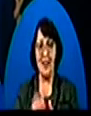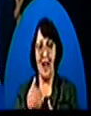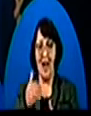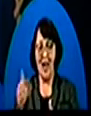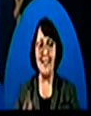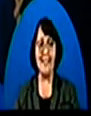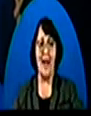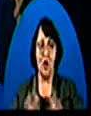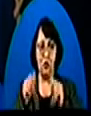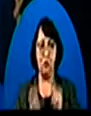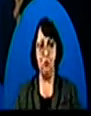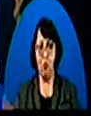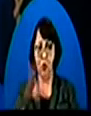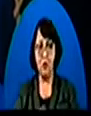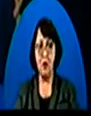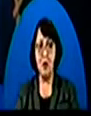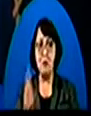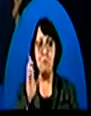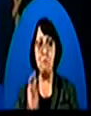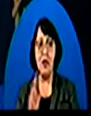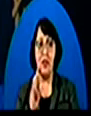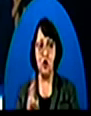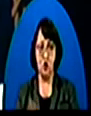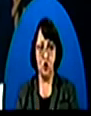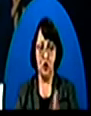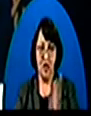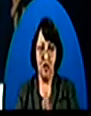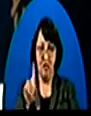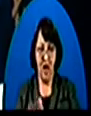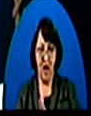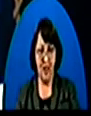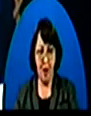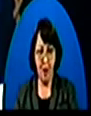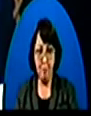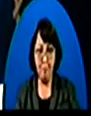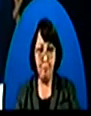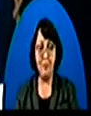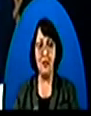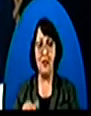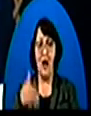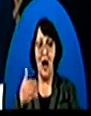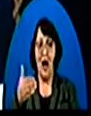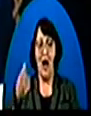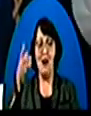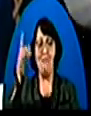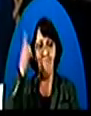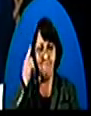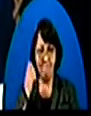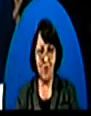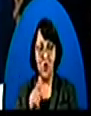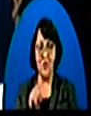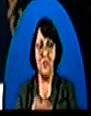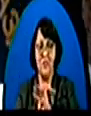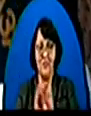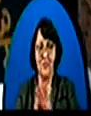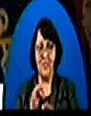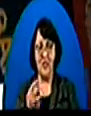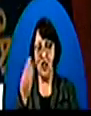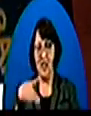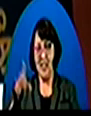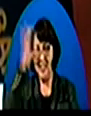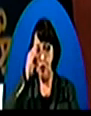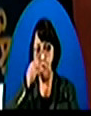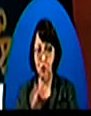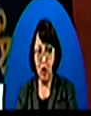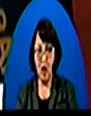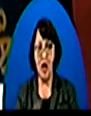бид нар бэлэн байдал эхнийхээ алхмыг л хийж байгаа. Дараа дараагийнхаа олон зорилтуудыг гаргаад ирсэн. Дахиад одоо шатар сайдын тушаал гаргадаг юм уу? Эрүүл мэндийн сайдын